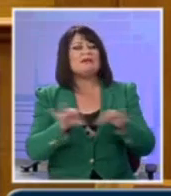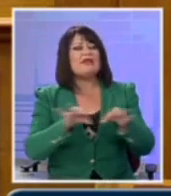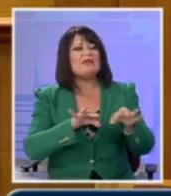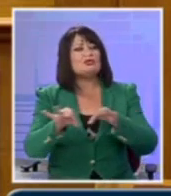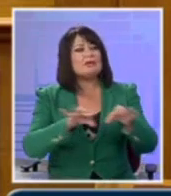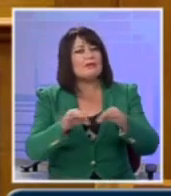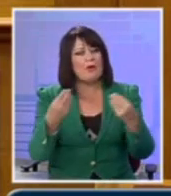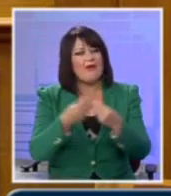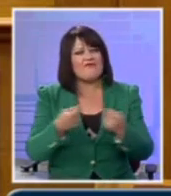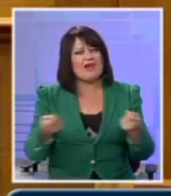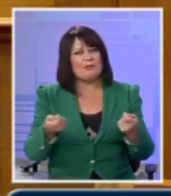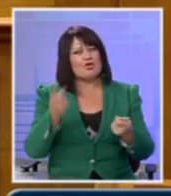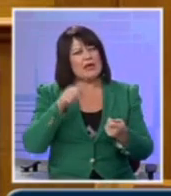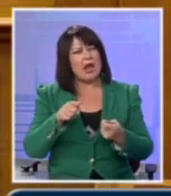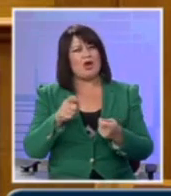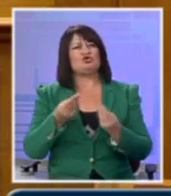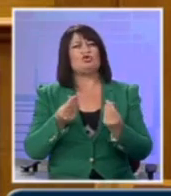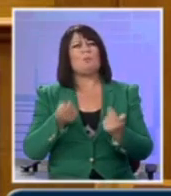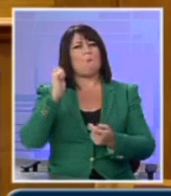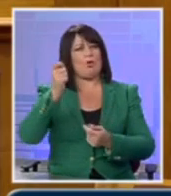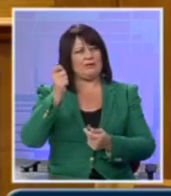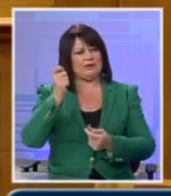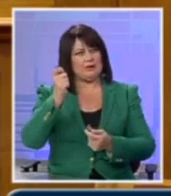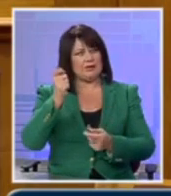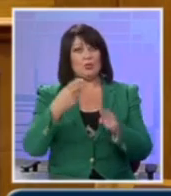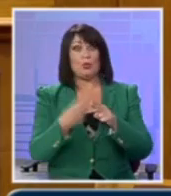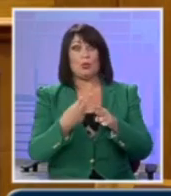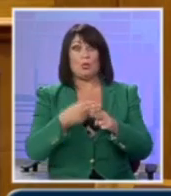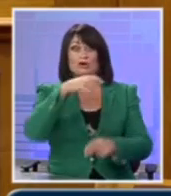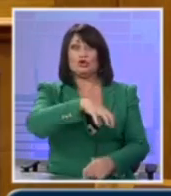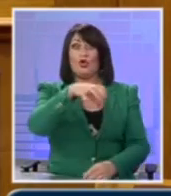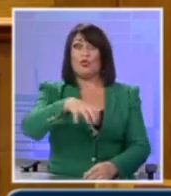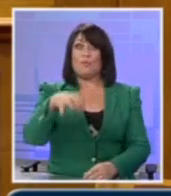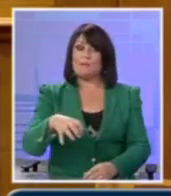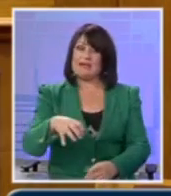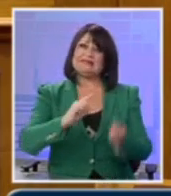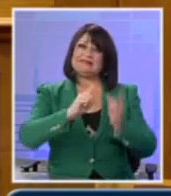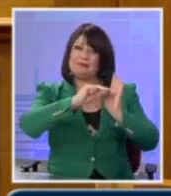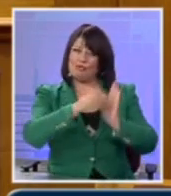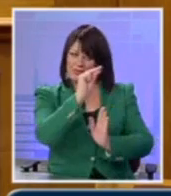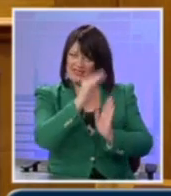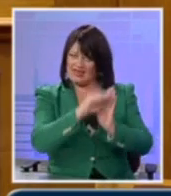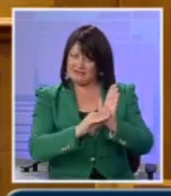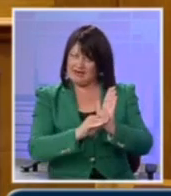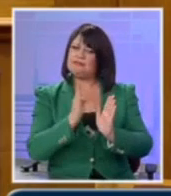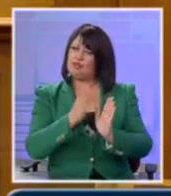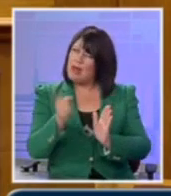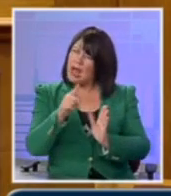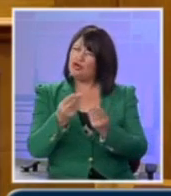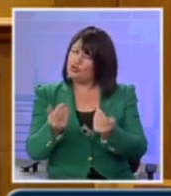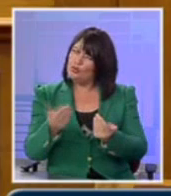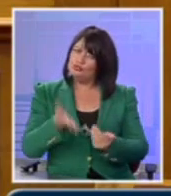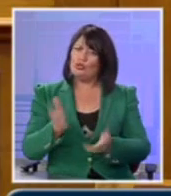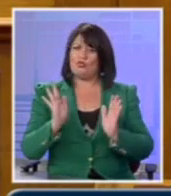και εφαρμογής παράλληλης πολιτικής σε κρίσιμη σημασία τομείς πέραν των μνημονιακών δεσμεύσεων. Σε αυτά τα δύο